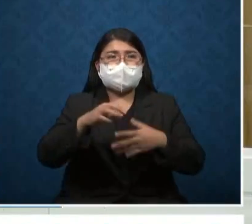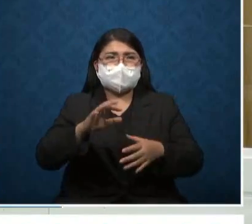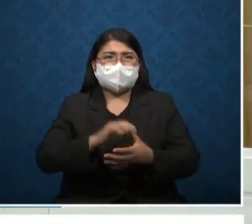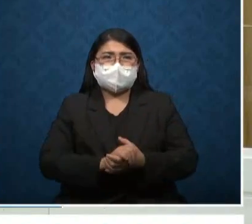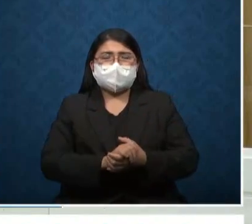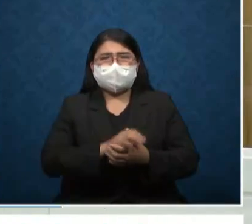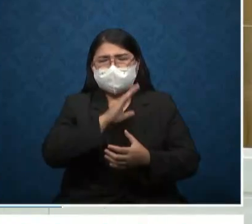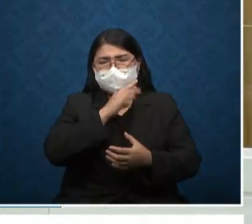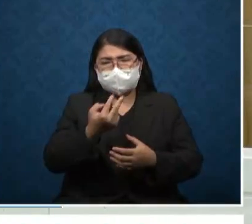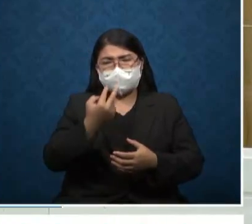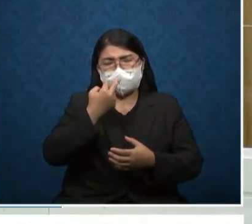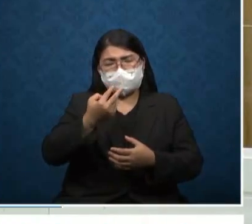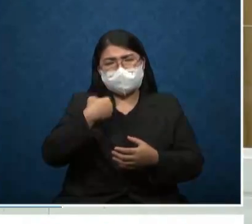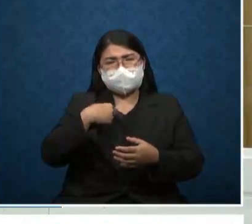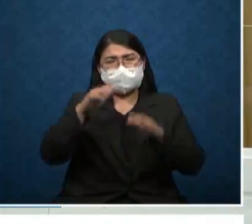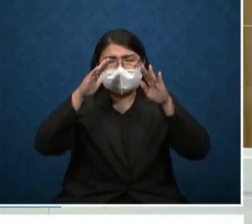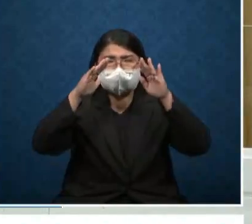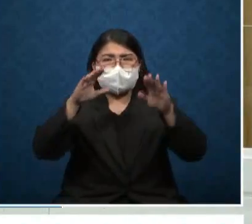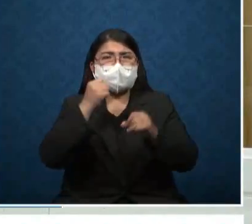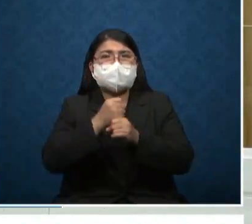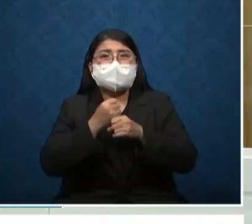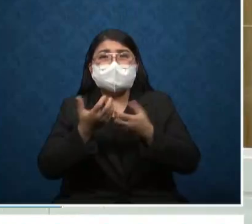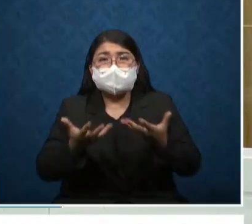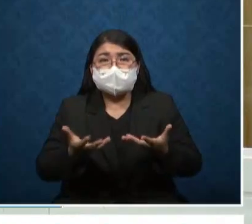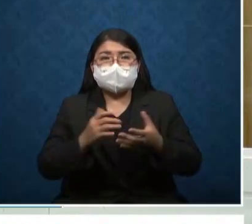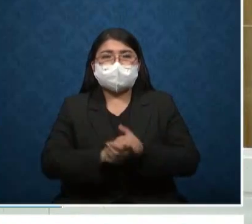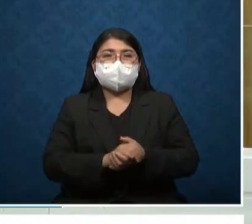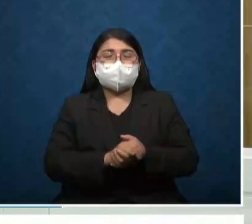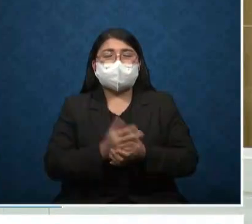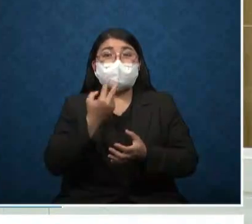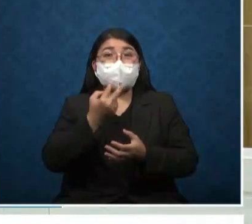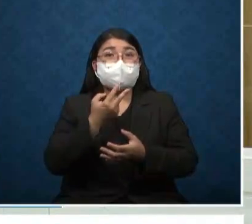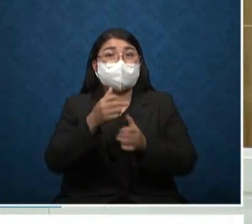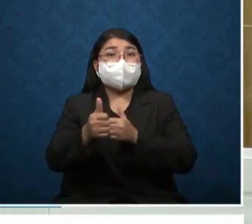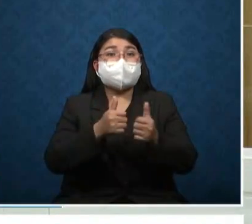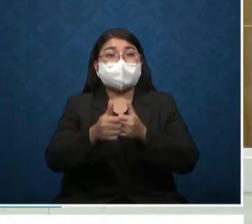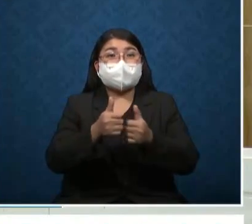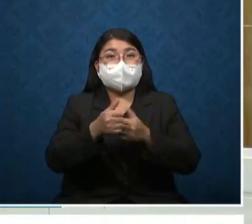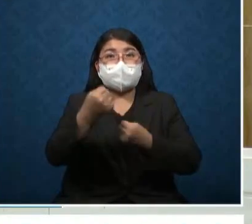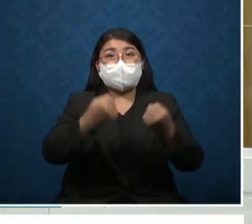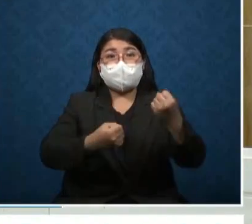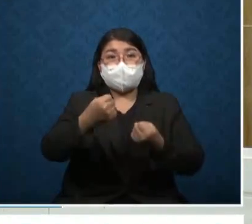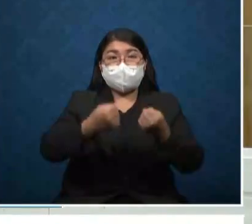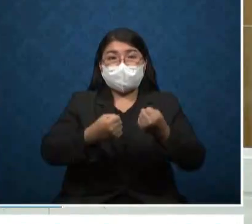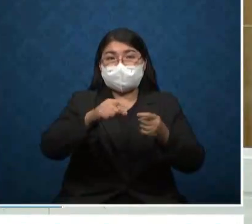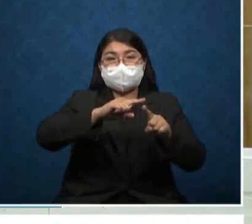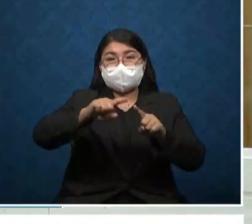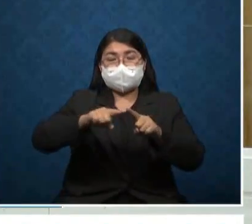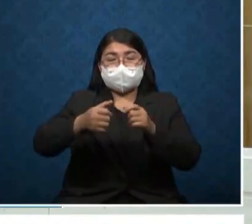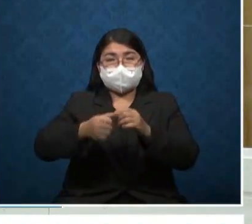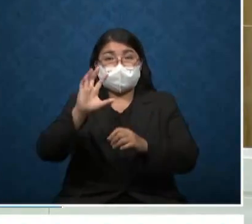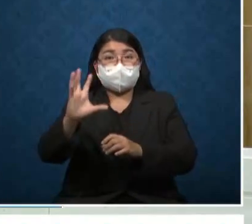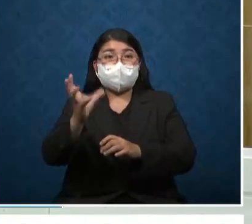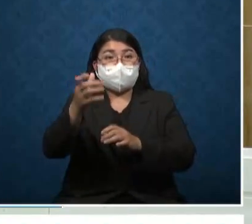เขาทำอยางไรหรอบางคนได้ชำโลกที่เป็การแ็งขัญรถสูตรต่างห